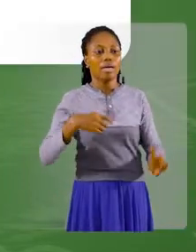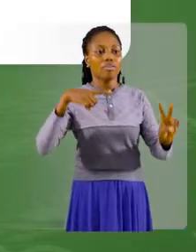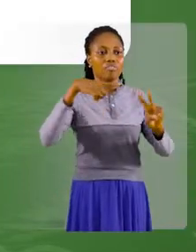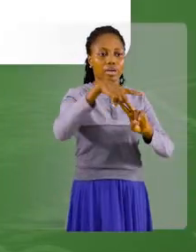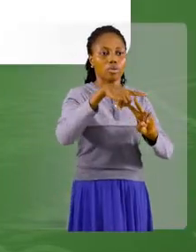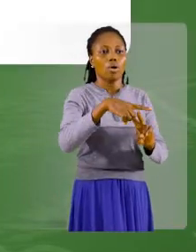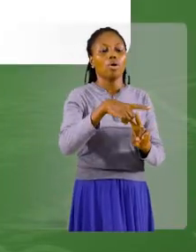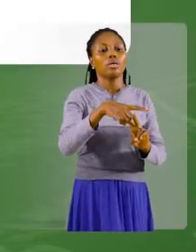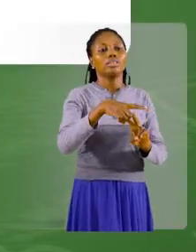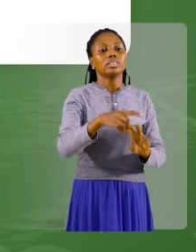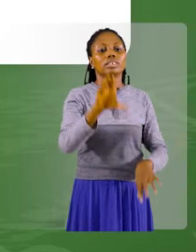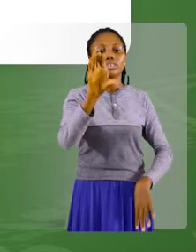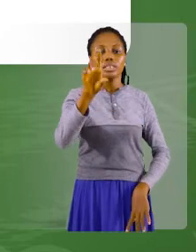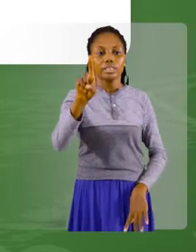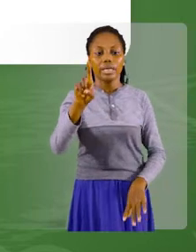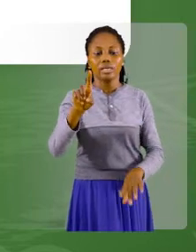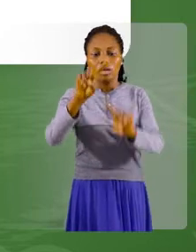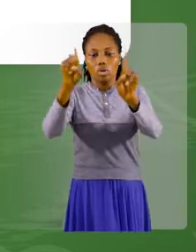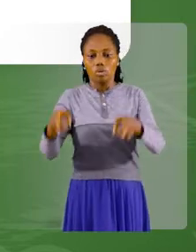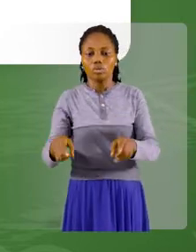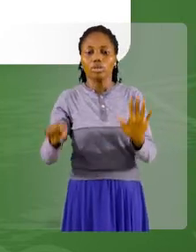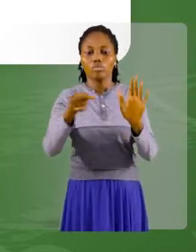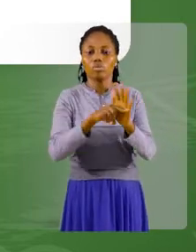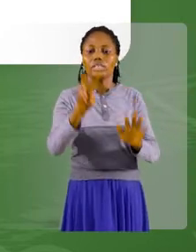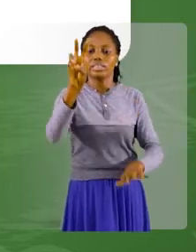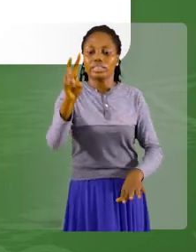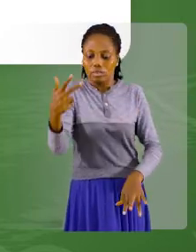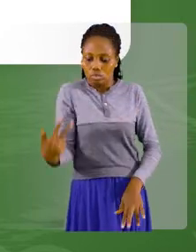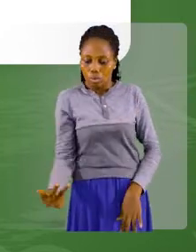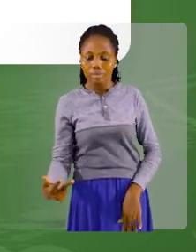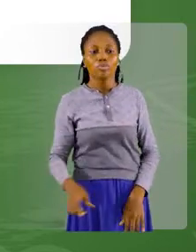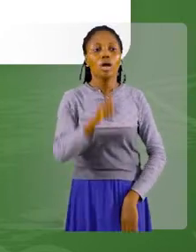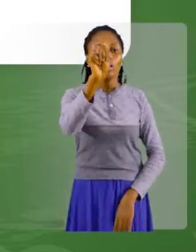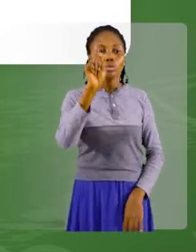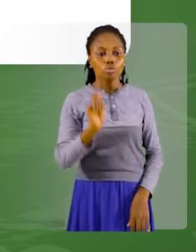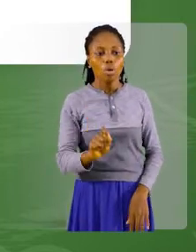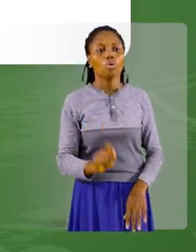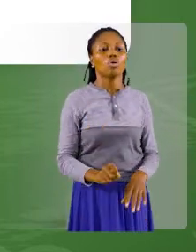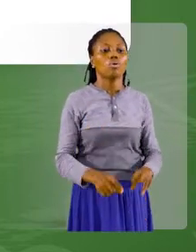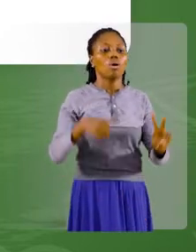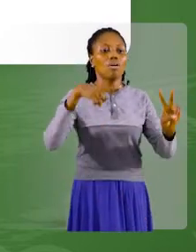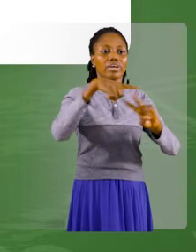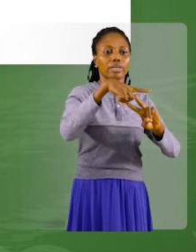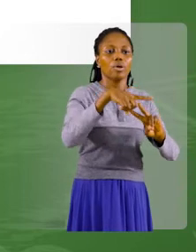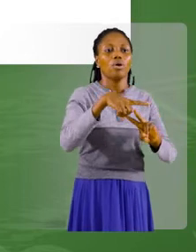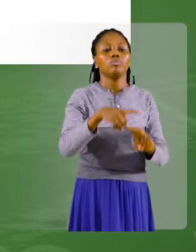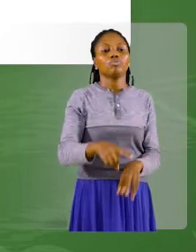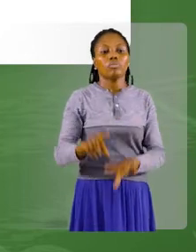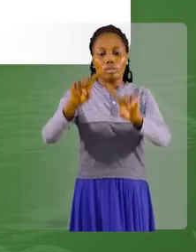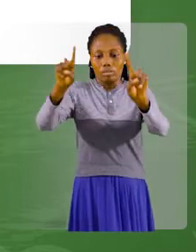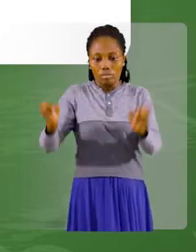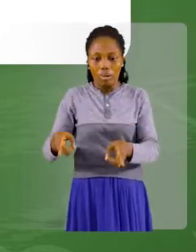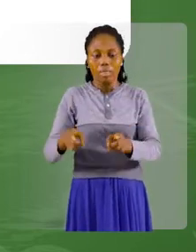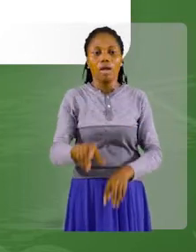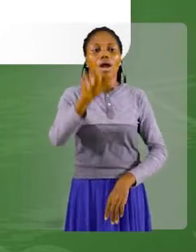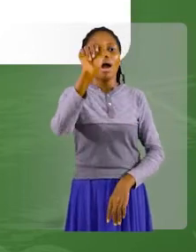de coordonnées -6, 3. Donc, le vecteur AB plus le vecteur CD a pour